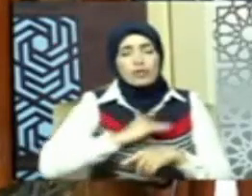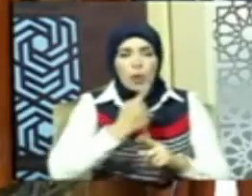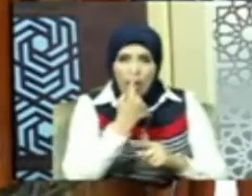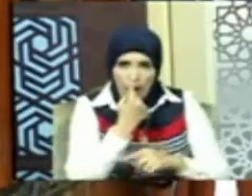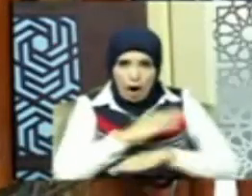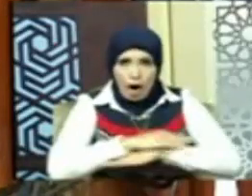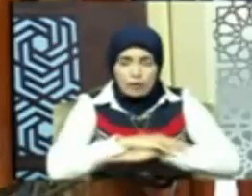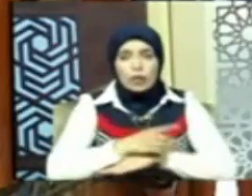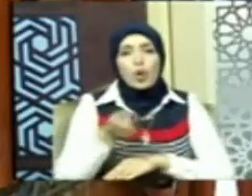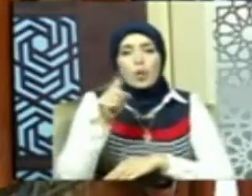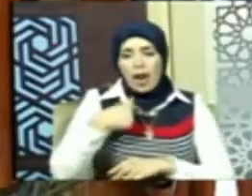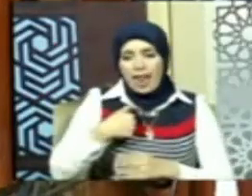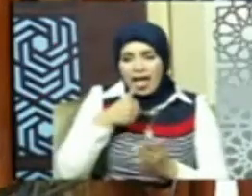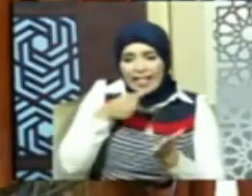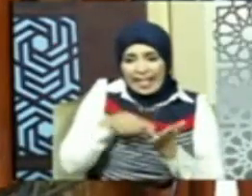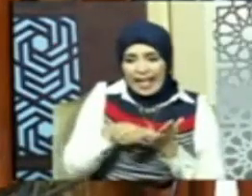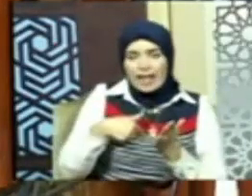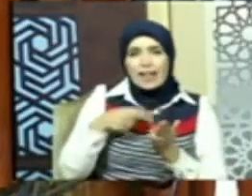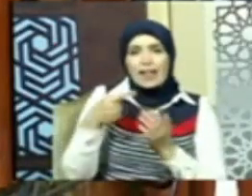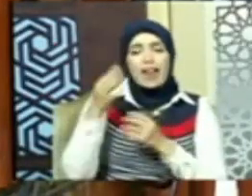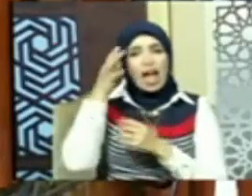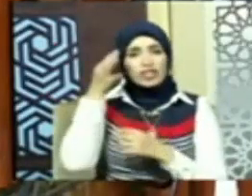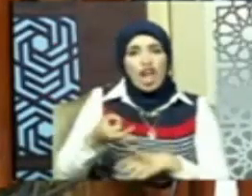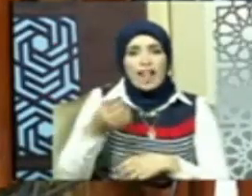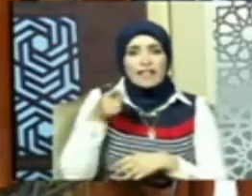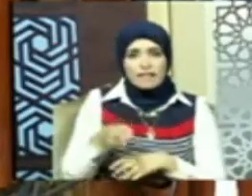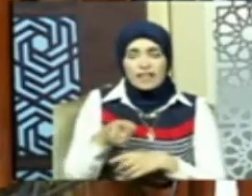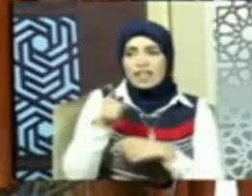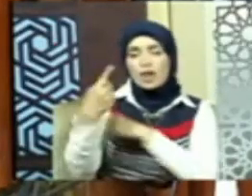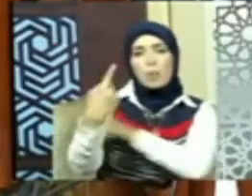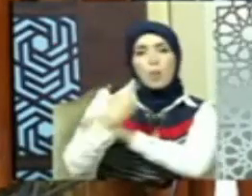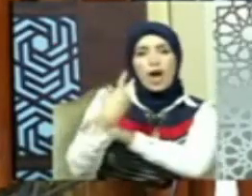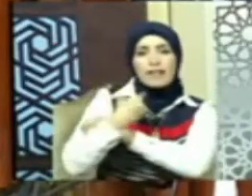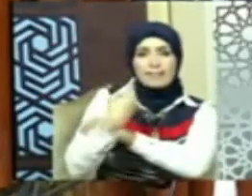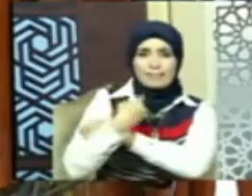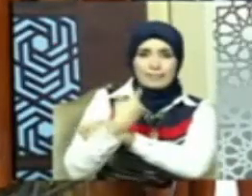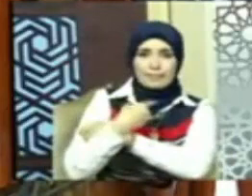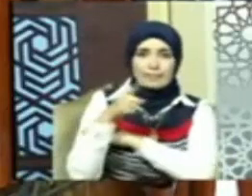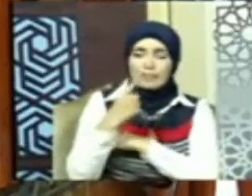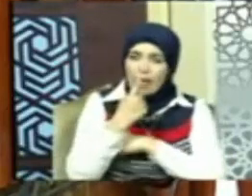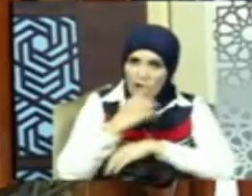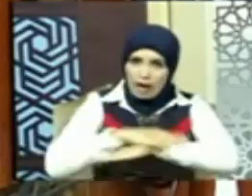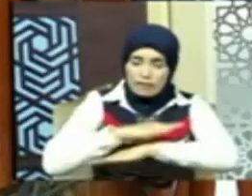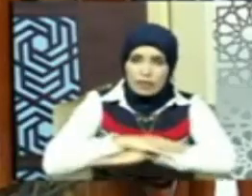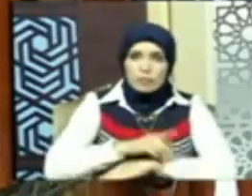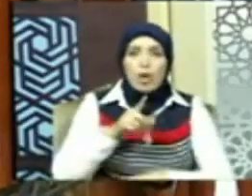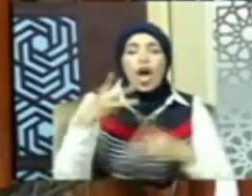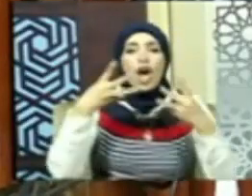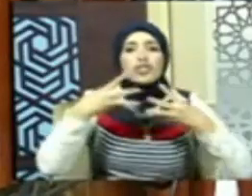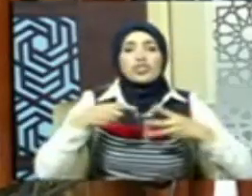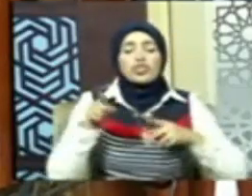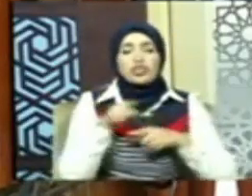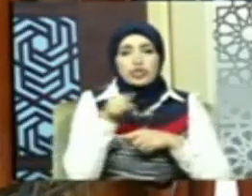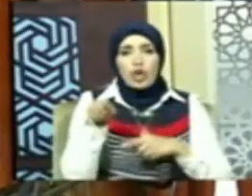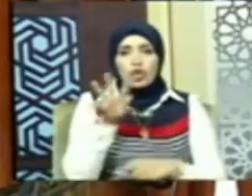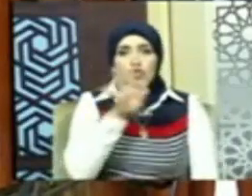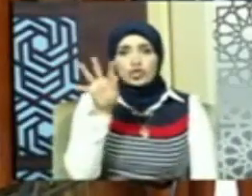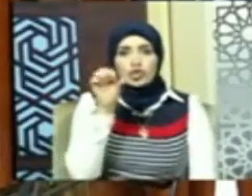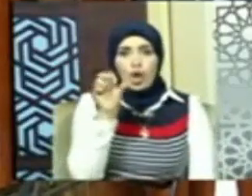جفوت معلما. ولذا كان شوقي ينبهنا: قم للمعلم وفيه